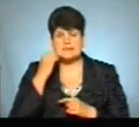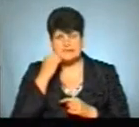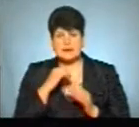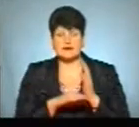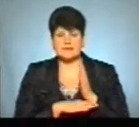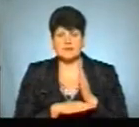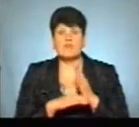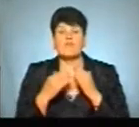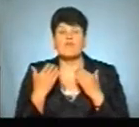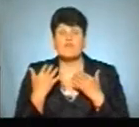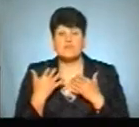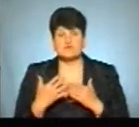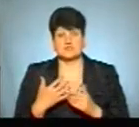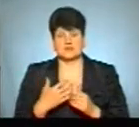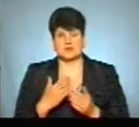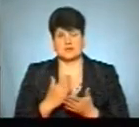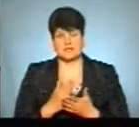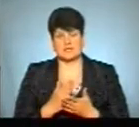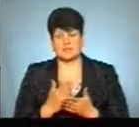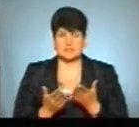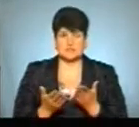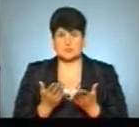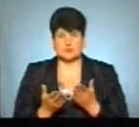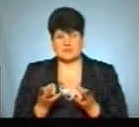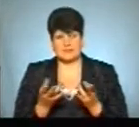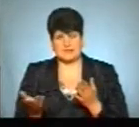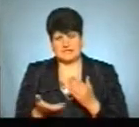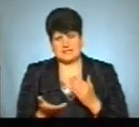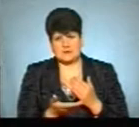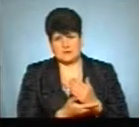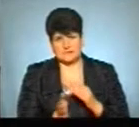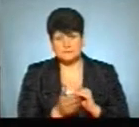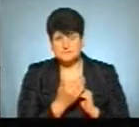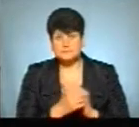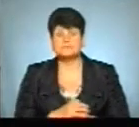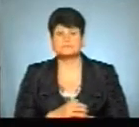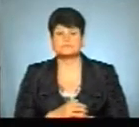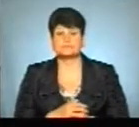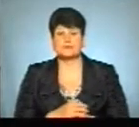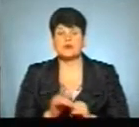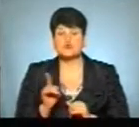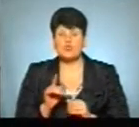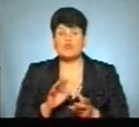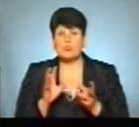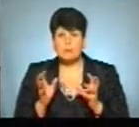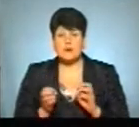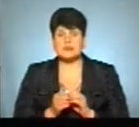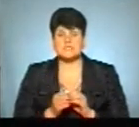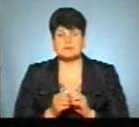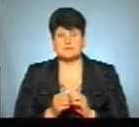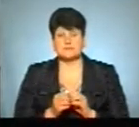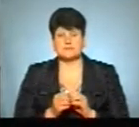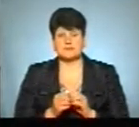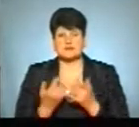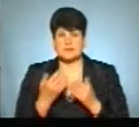вже викликає мінімальний сумнів, то і сумнів, то їх треба обрізати або видаляти. Що, в принципі,